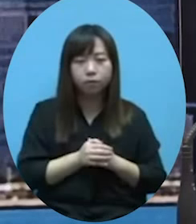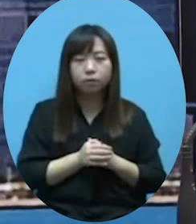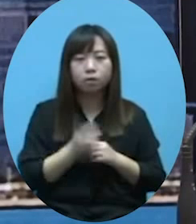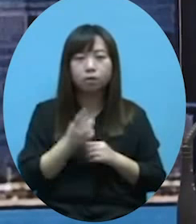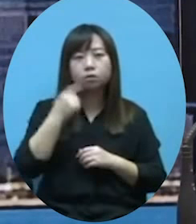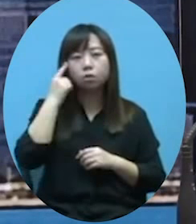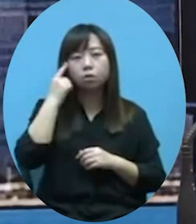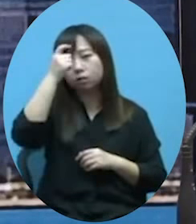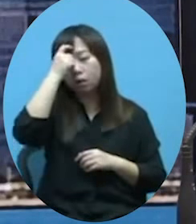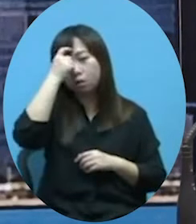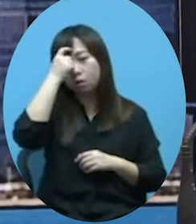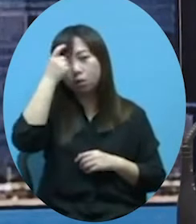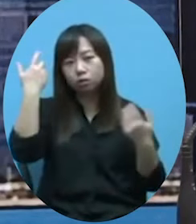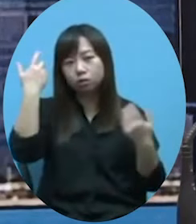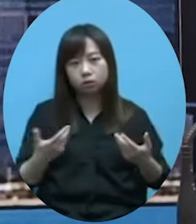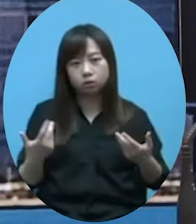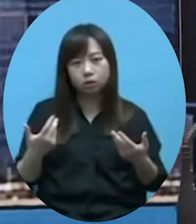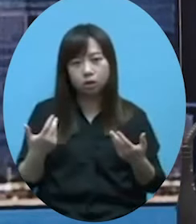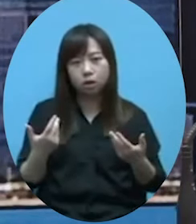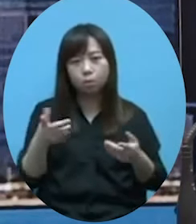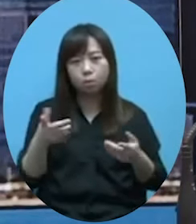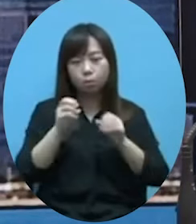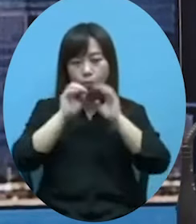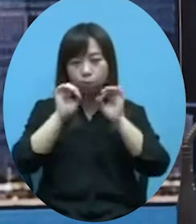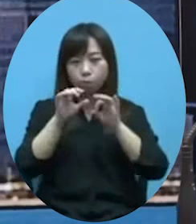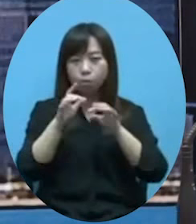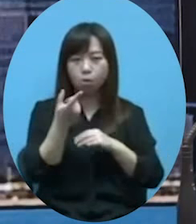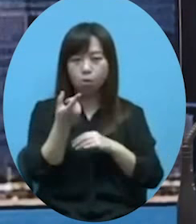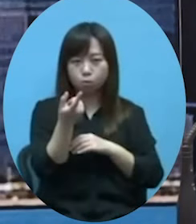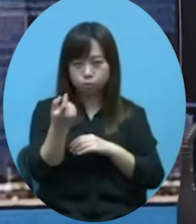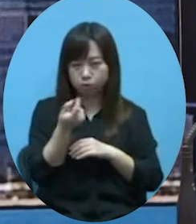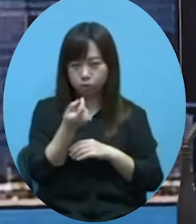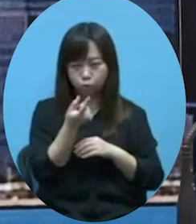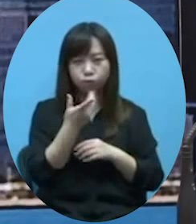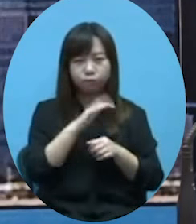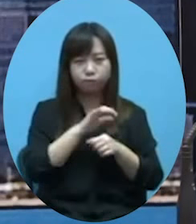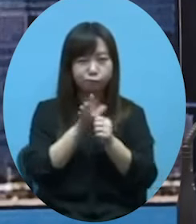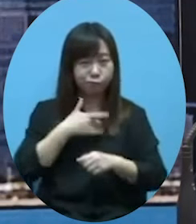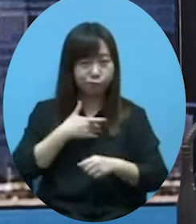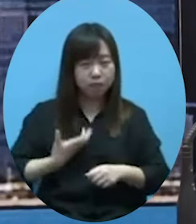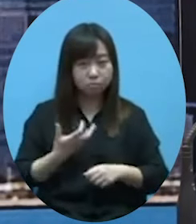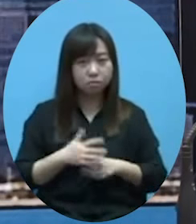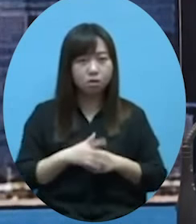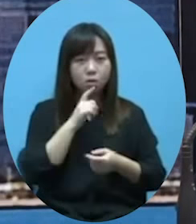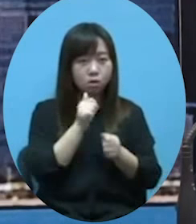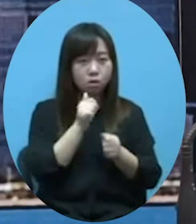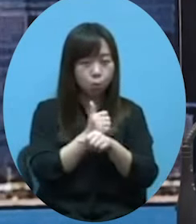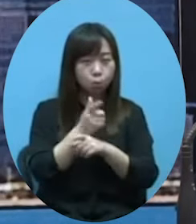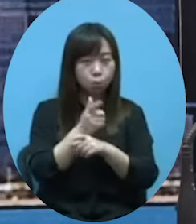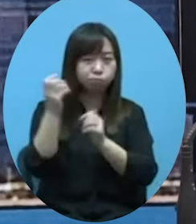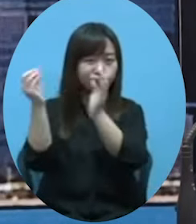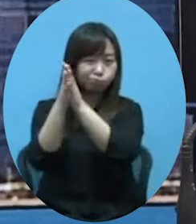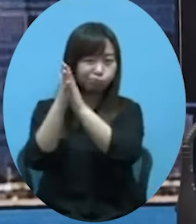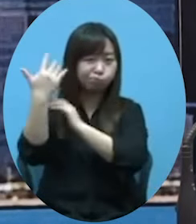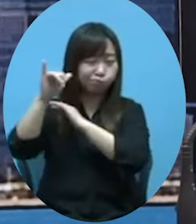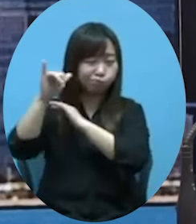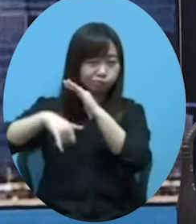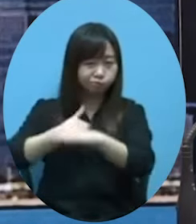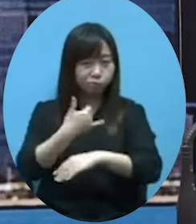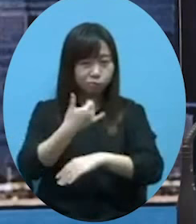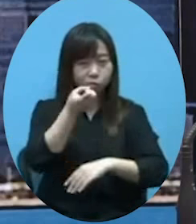知道印度好像好像不是報告了有很多個案那麼是不是真的有機會輸入到就是